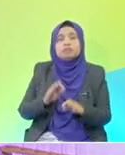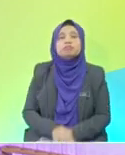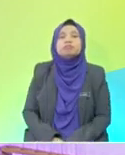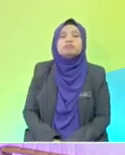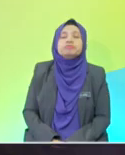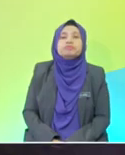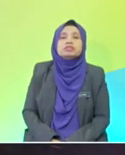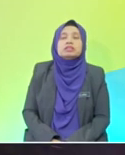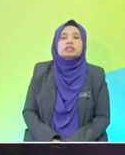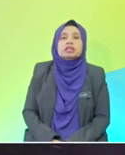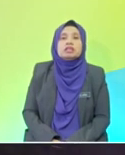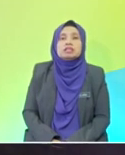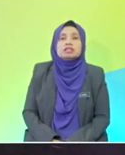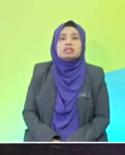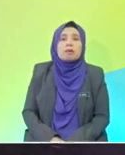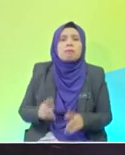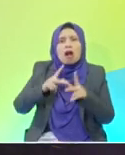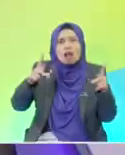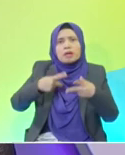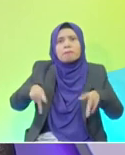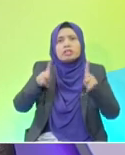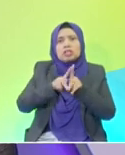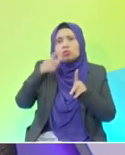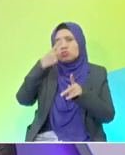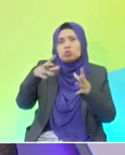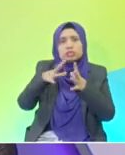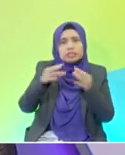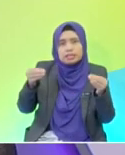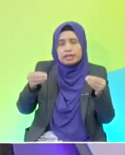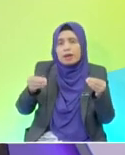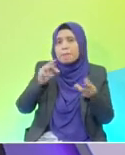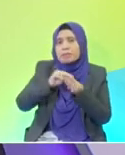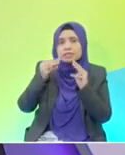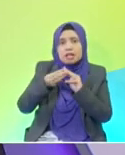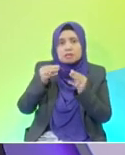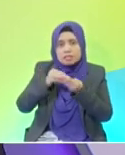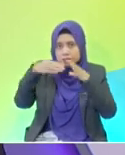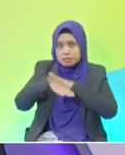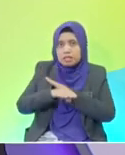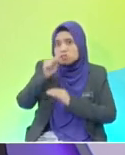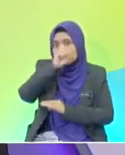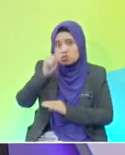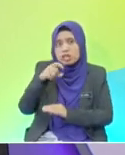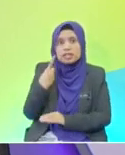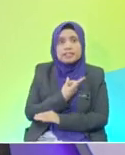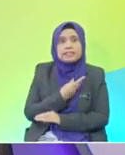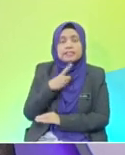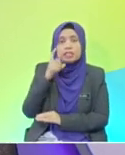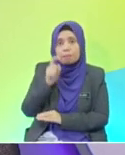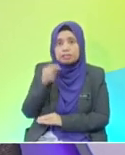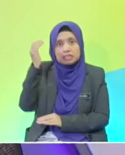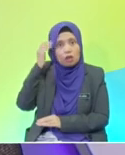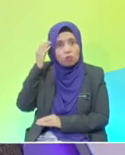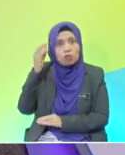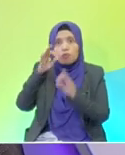oke itu DC gua mananya itu paling penting sekali dalam kita tidak menyelesaikan masalah-masalah dalam masalah-soalan gitu ini kita tahu apa